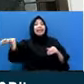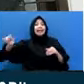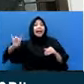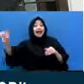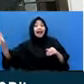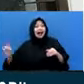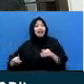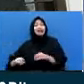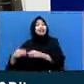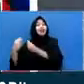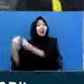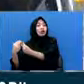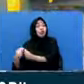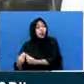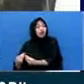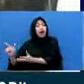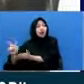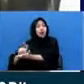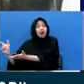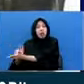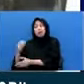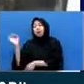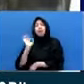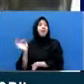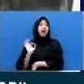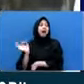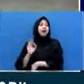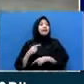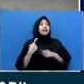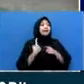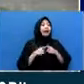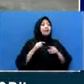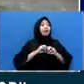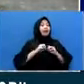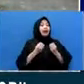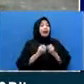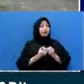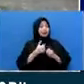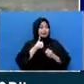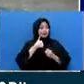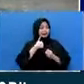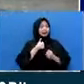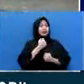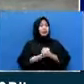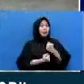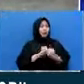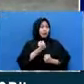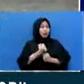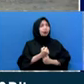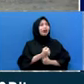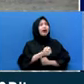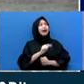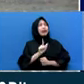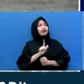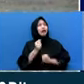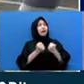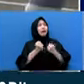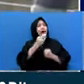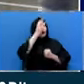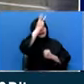laporan dari teman-teman yang lain karena yang tergabung di dalam organisasi ee pengusaha rental mobil di Kalimantan itu sangat banyak